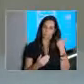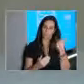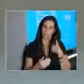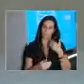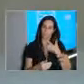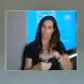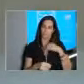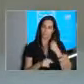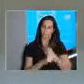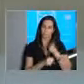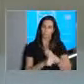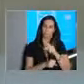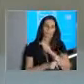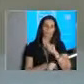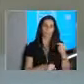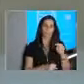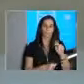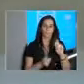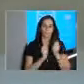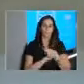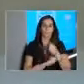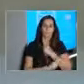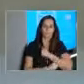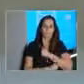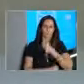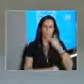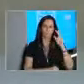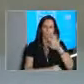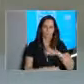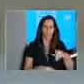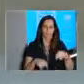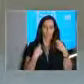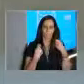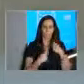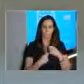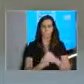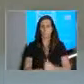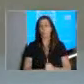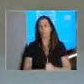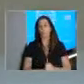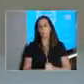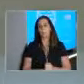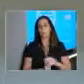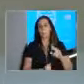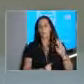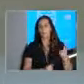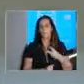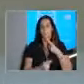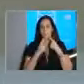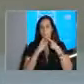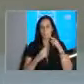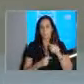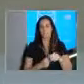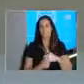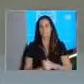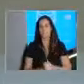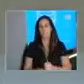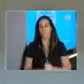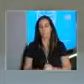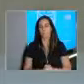אנחנו רוצים לעסוק בנושא הדתה במערכת החינוך, שעלה לאחרונה שוב ושוב